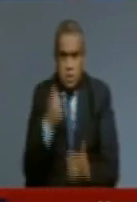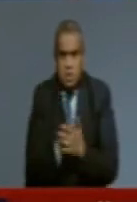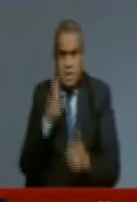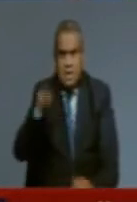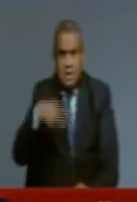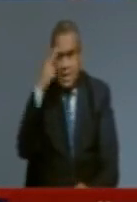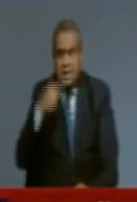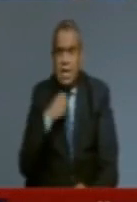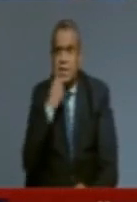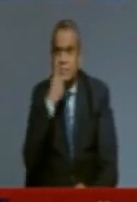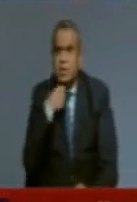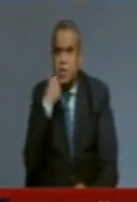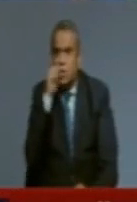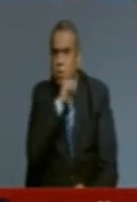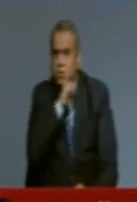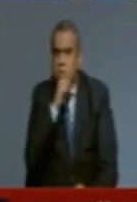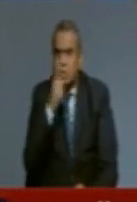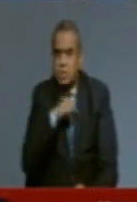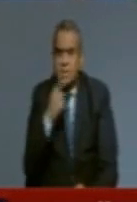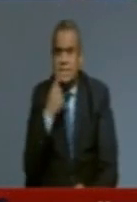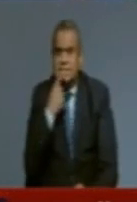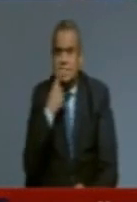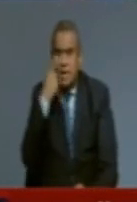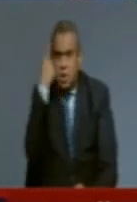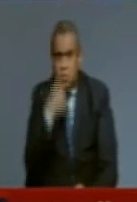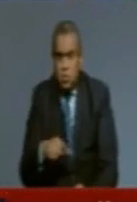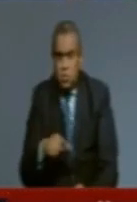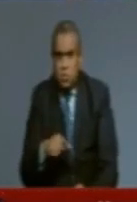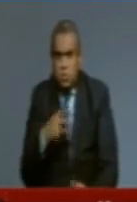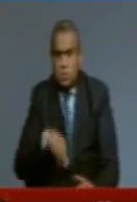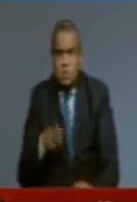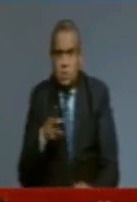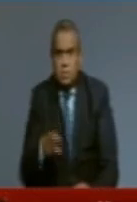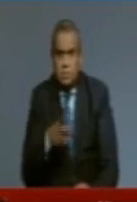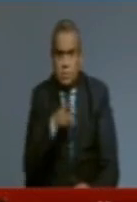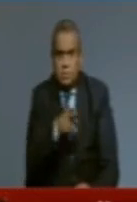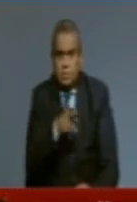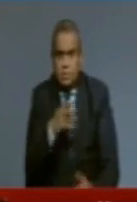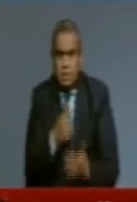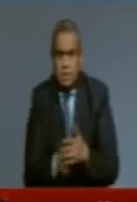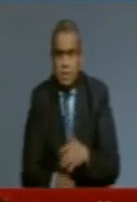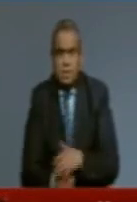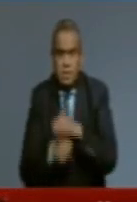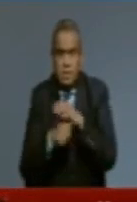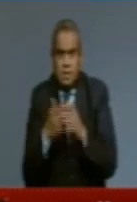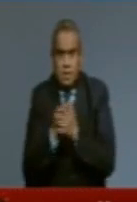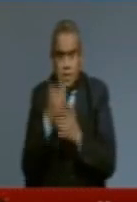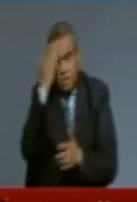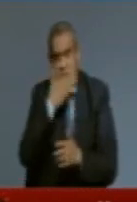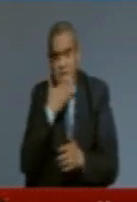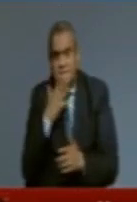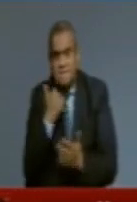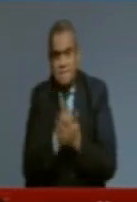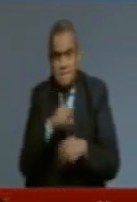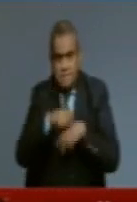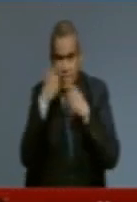الأرثوذكسي. خلال سنة ونصف افتتح الأكزارخية الإفريقية التابعة